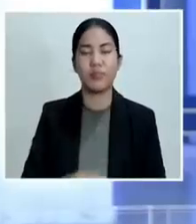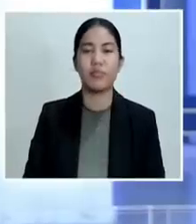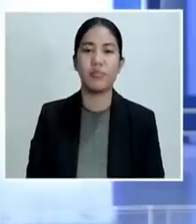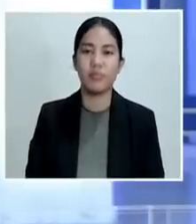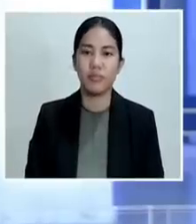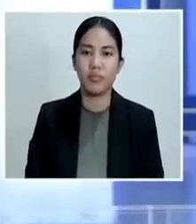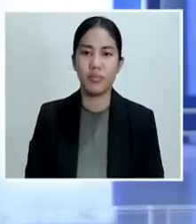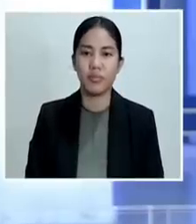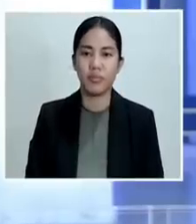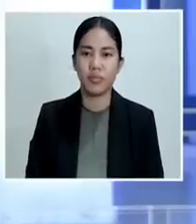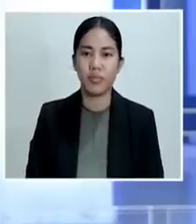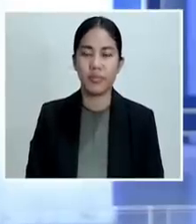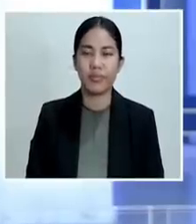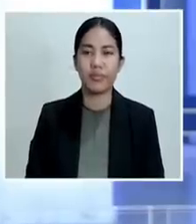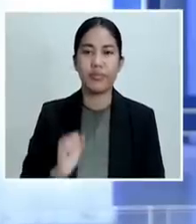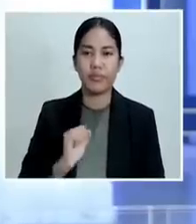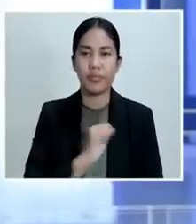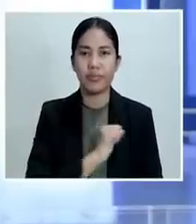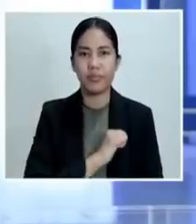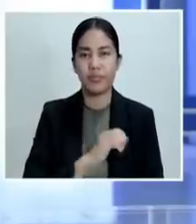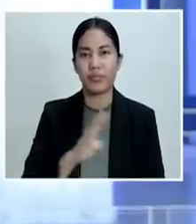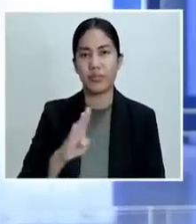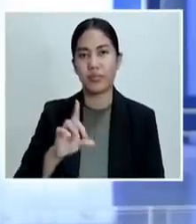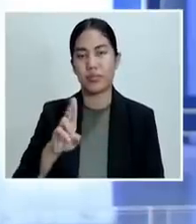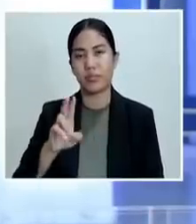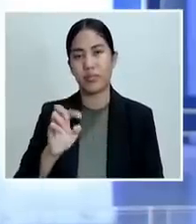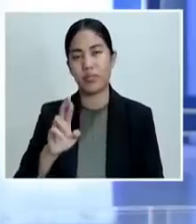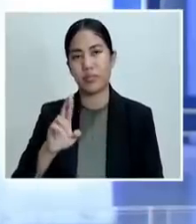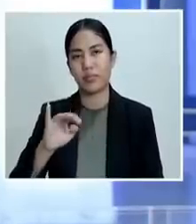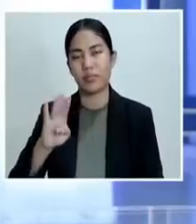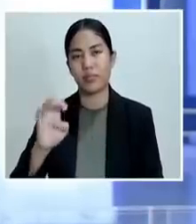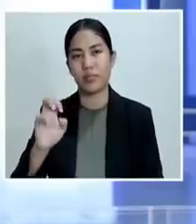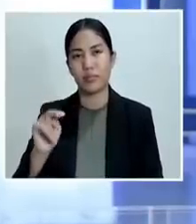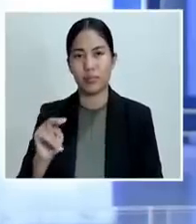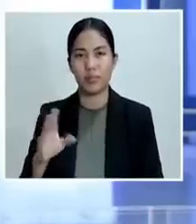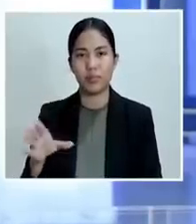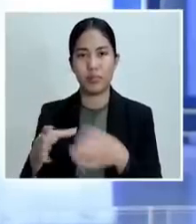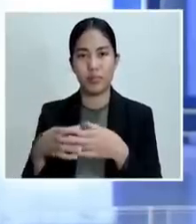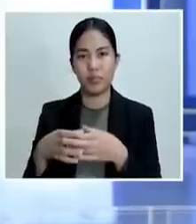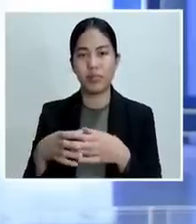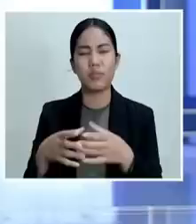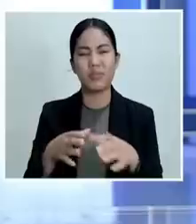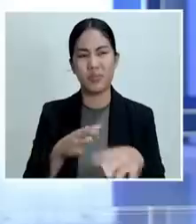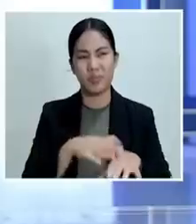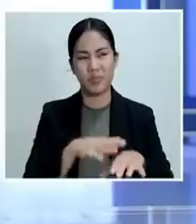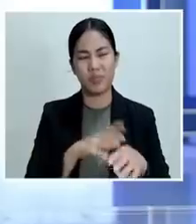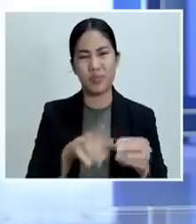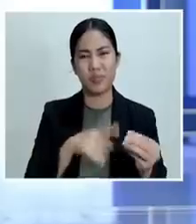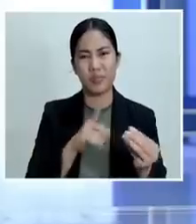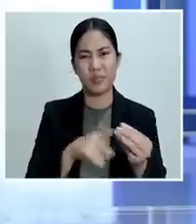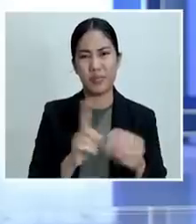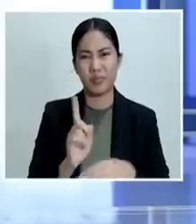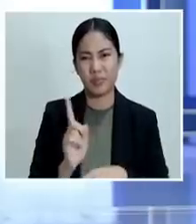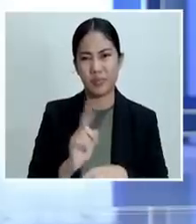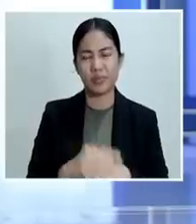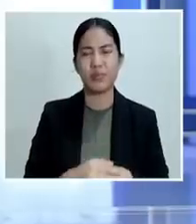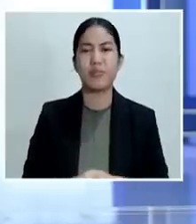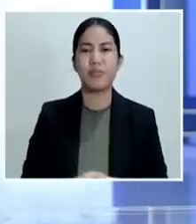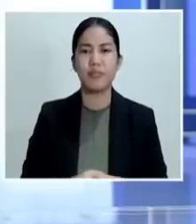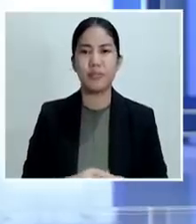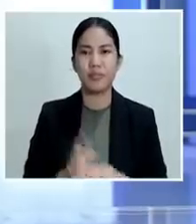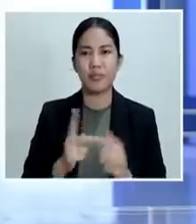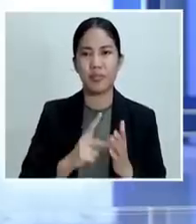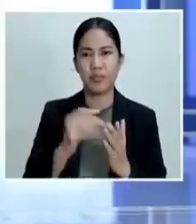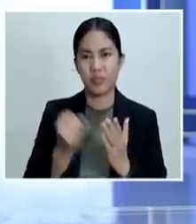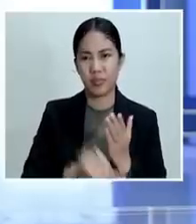Sinita ng Senate Blue Ribbon Committee ang umano'y irregularidad sa ilang proyekto ng National Irrigation Administration o NIA.